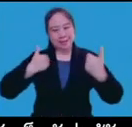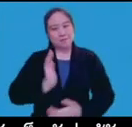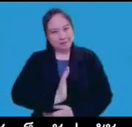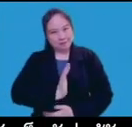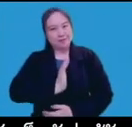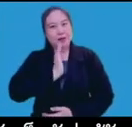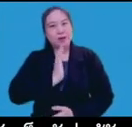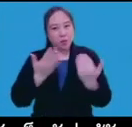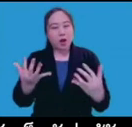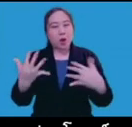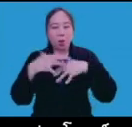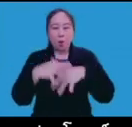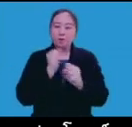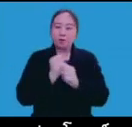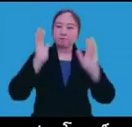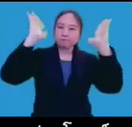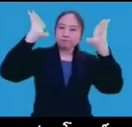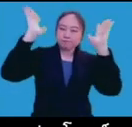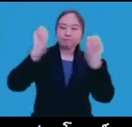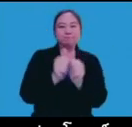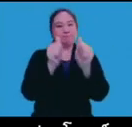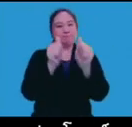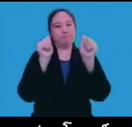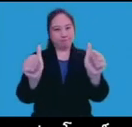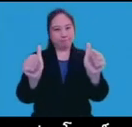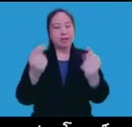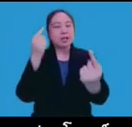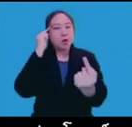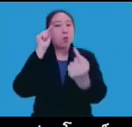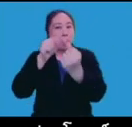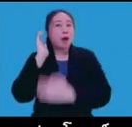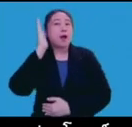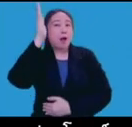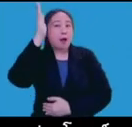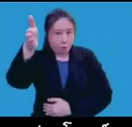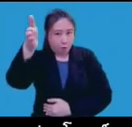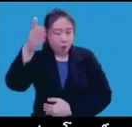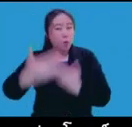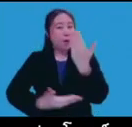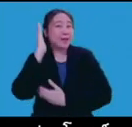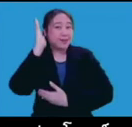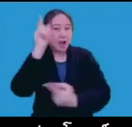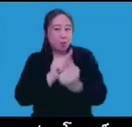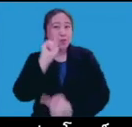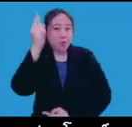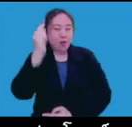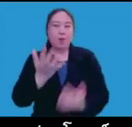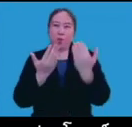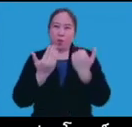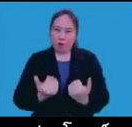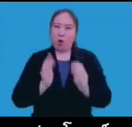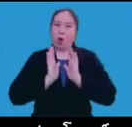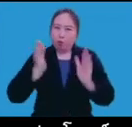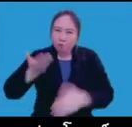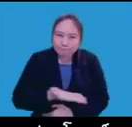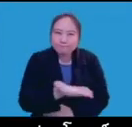ากครับที่ได้มาร่วมดำเนินรายการเสวนาดีๆอย่างนี้นะครับหวังว่าเราจะได้พบกันใหม่ในโอกาสถัดไปครับสำหรับวันนี้